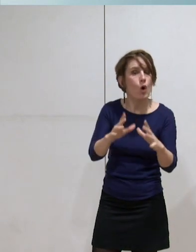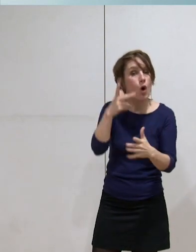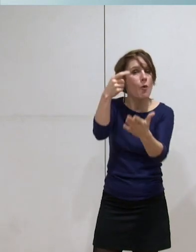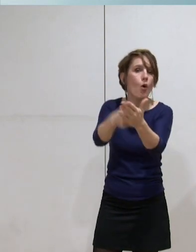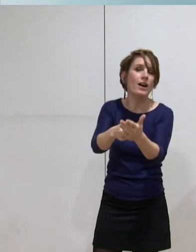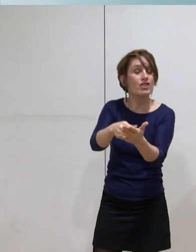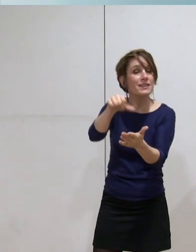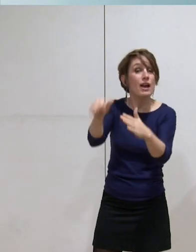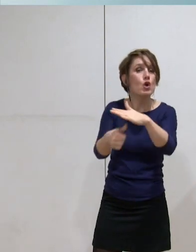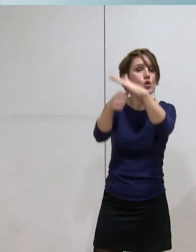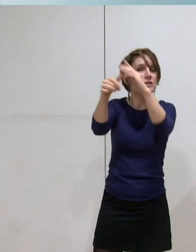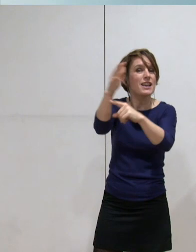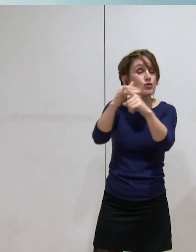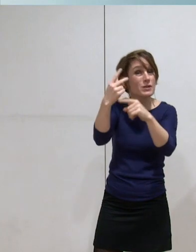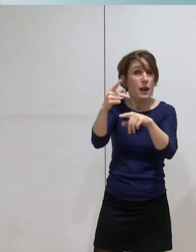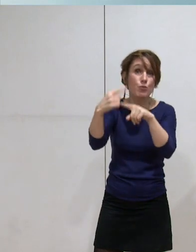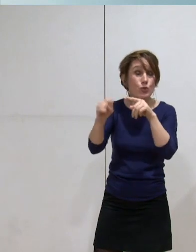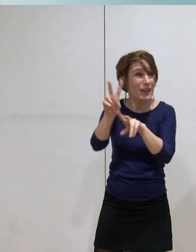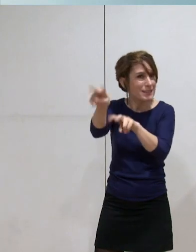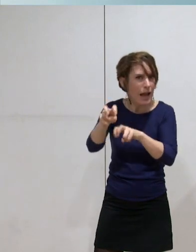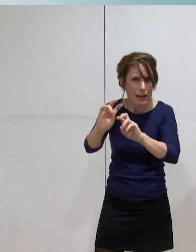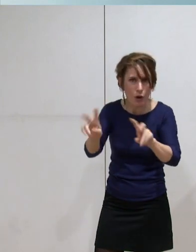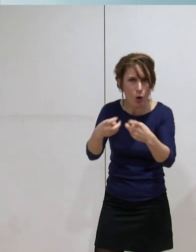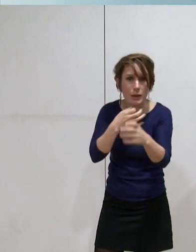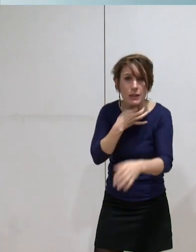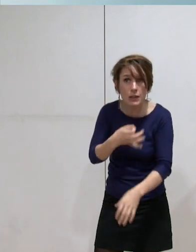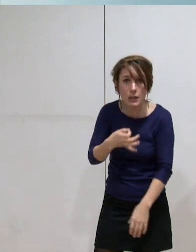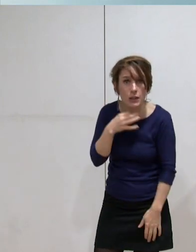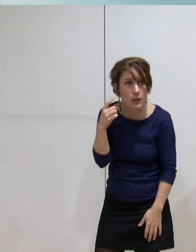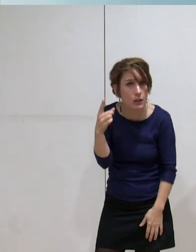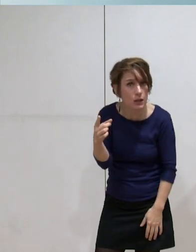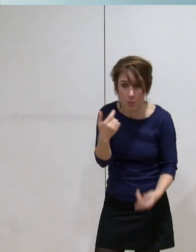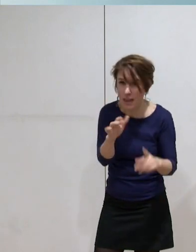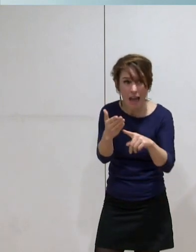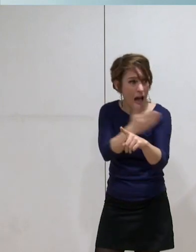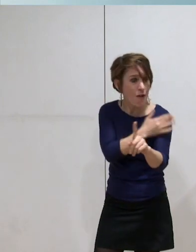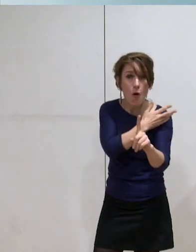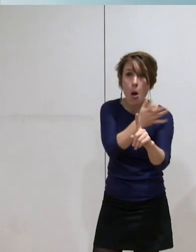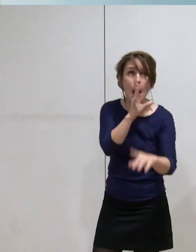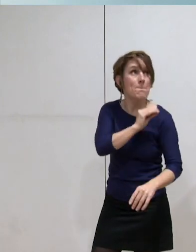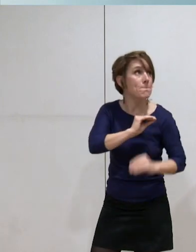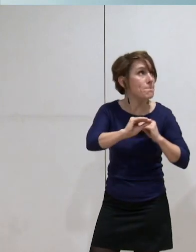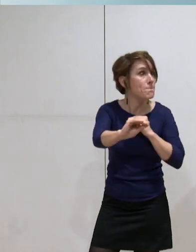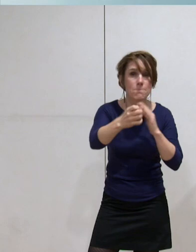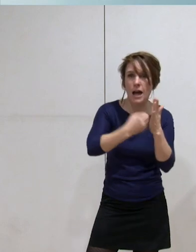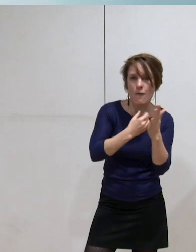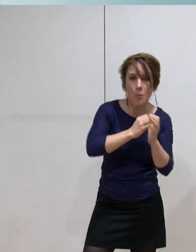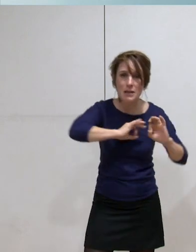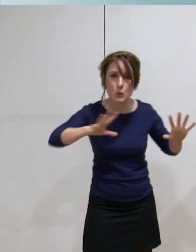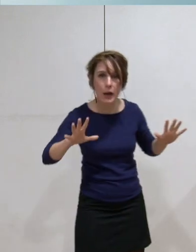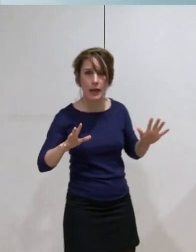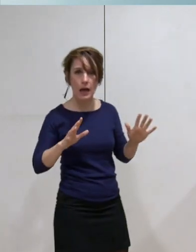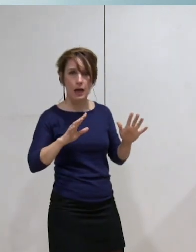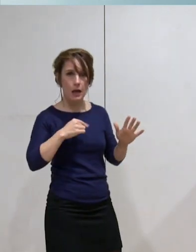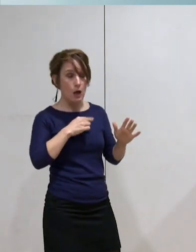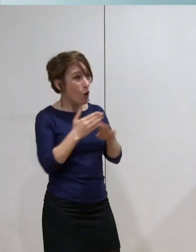social rue Paul Claudel sans jamais en avoir en avoir entendu parler ou même sans jamais avoir lu la moin